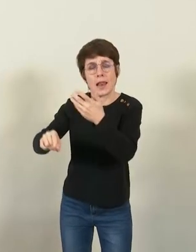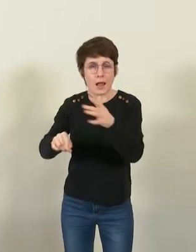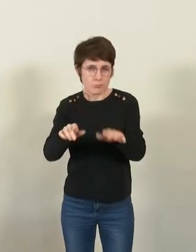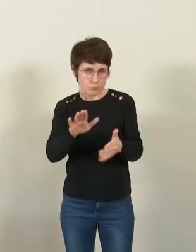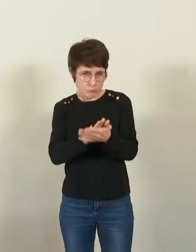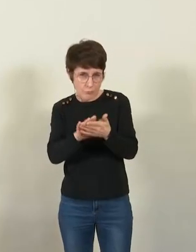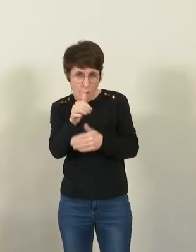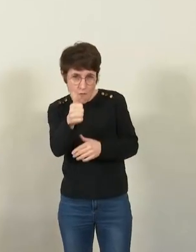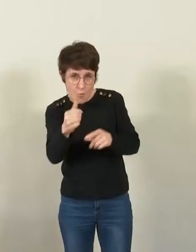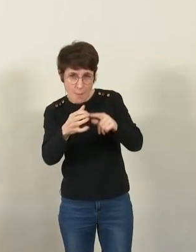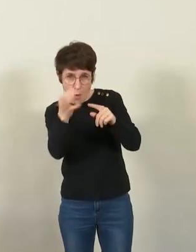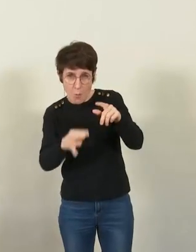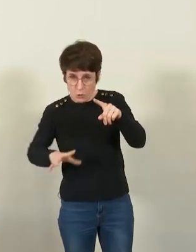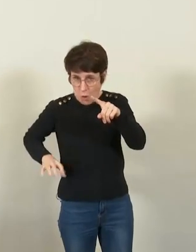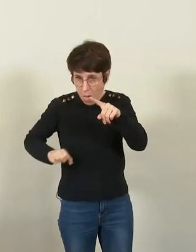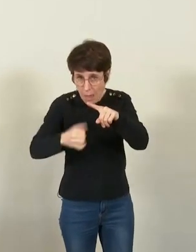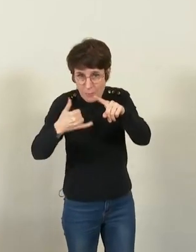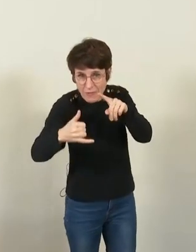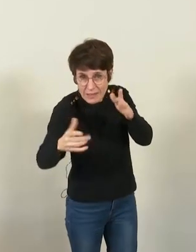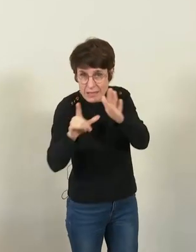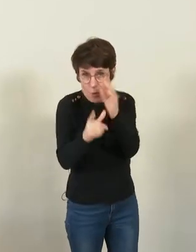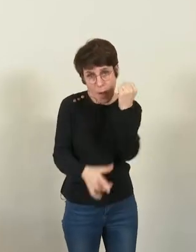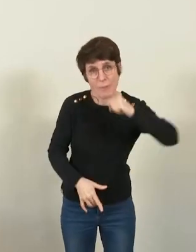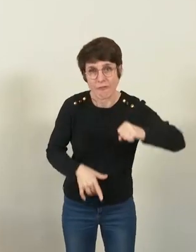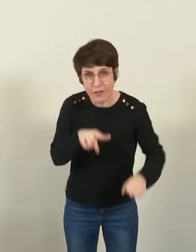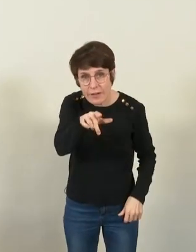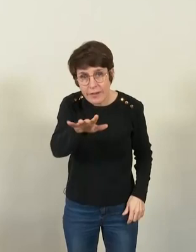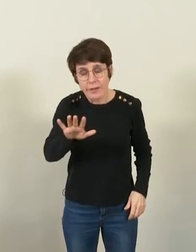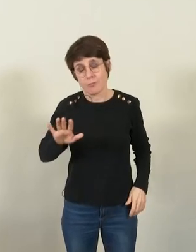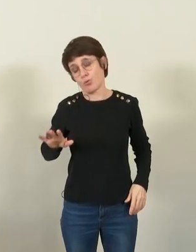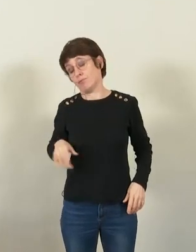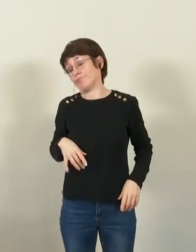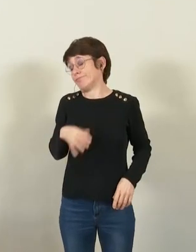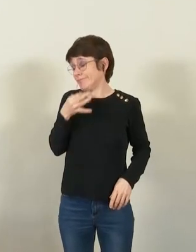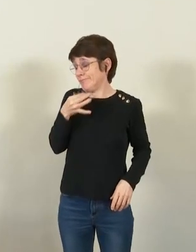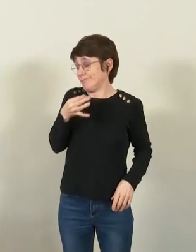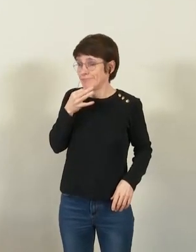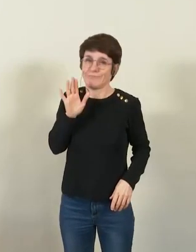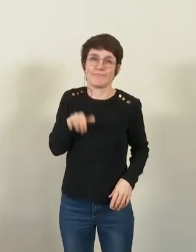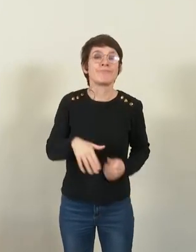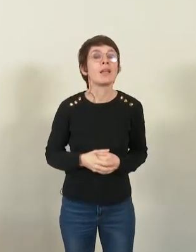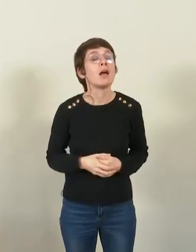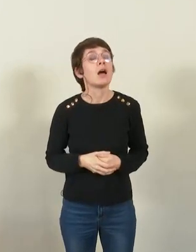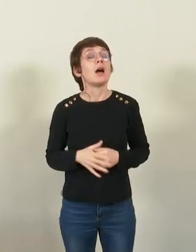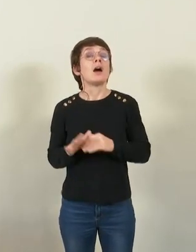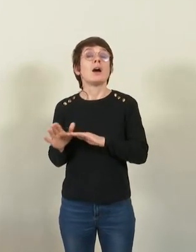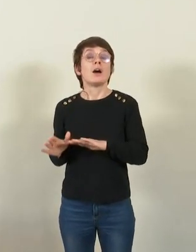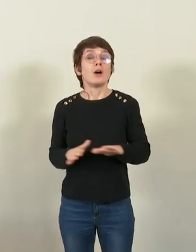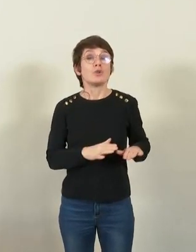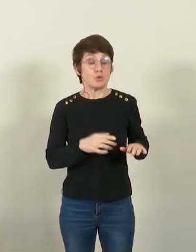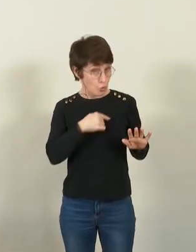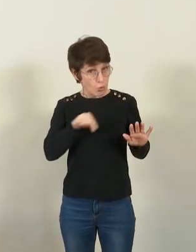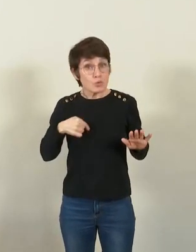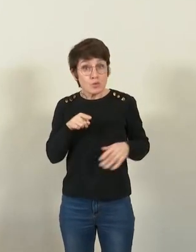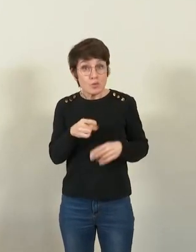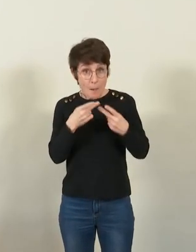vos engagements enfin vos engagements que dis-je la loi tout court donc voilà je pense que c'est toujours assez assez cocasse donc nous nous sommes très favorables